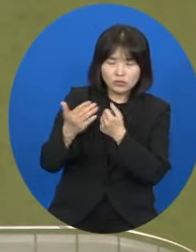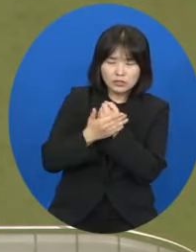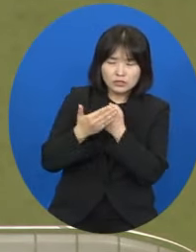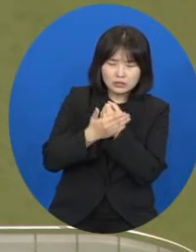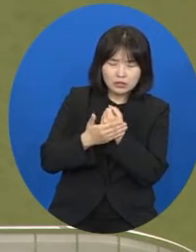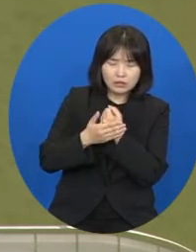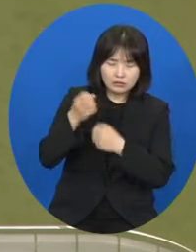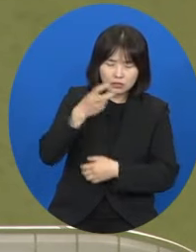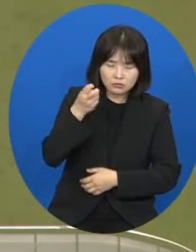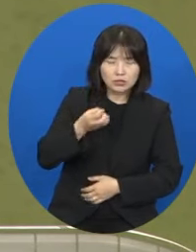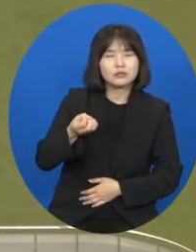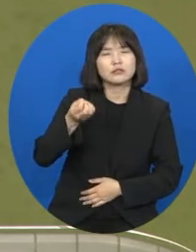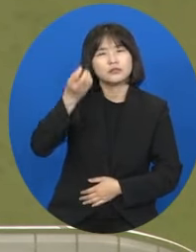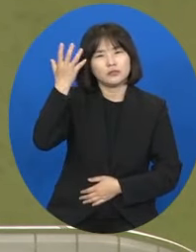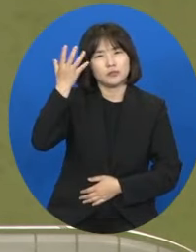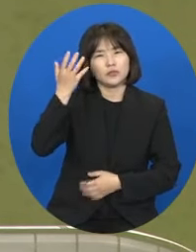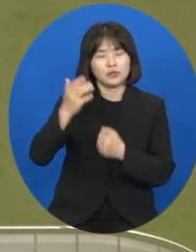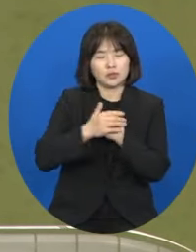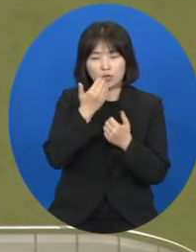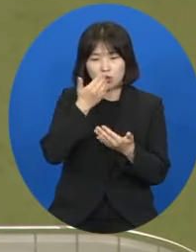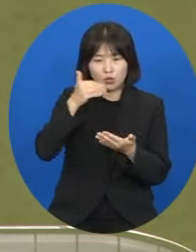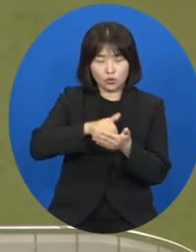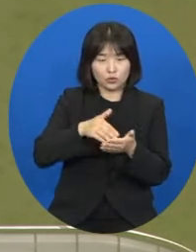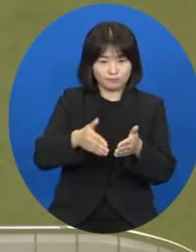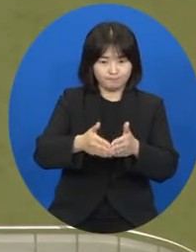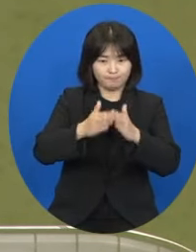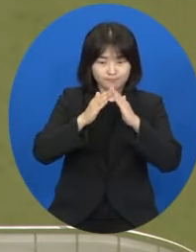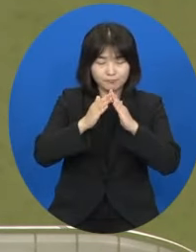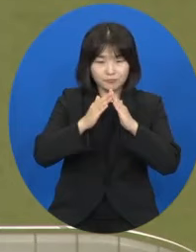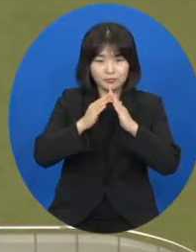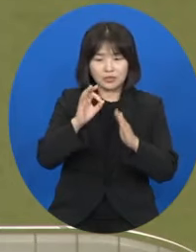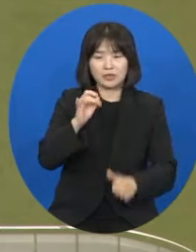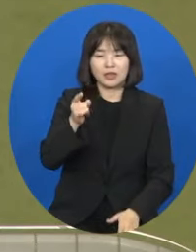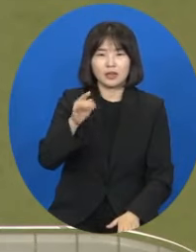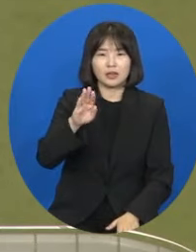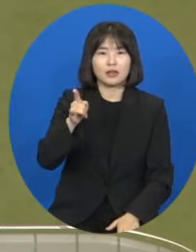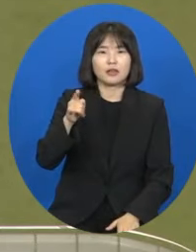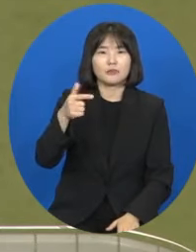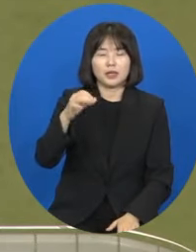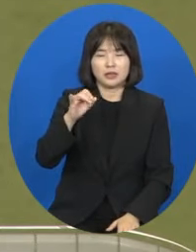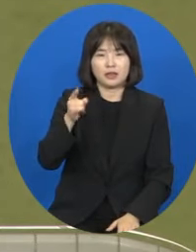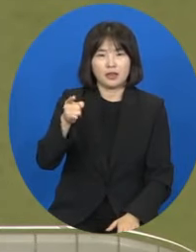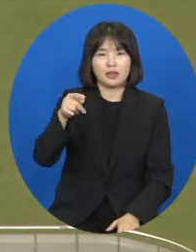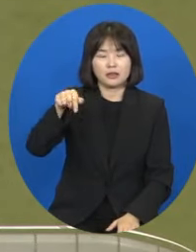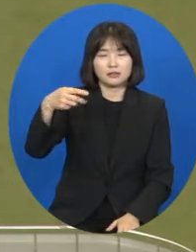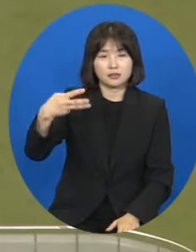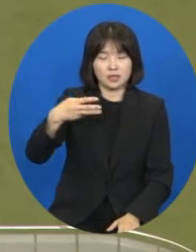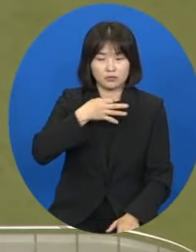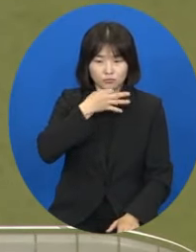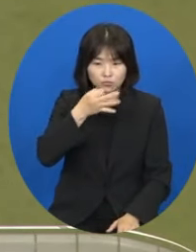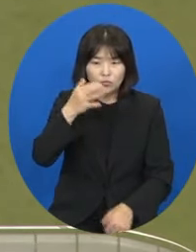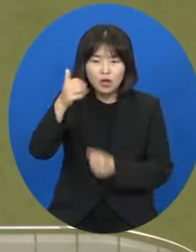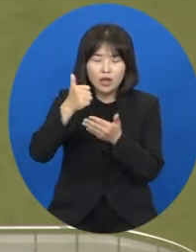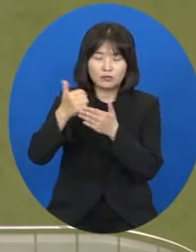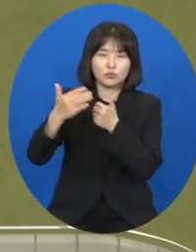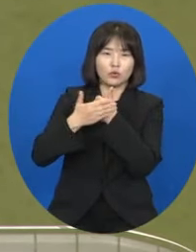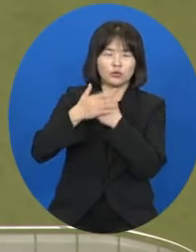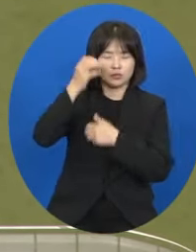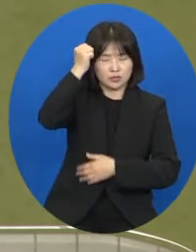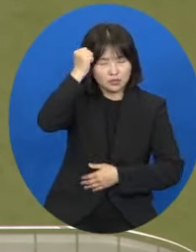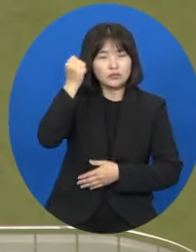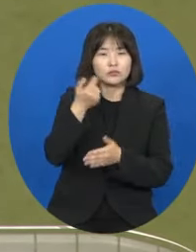자주 잊어버리기에 돌을 세워서 에벤 에셀이라고 부르면서 하나님이 도우셨음을 기억하게 하는 거예요.